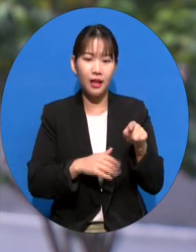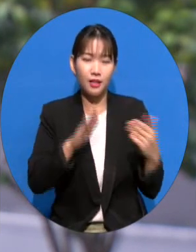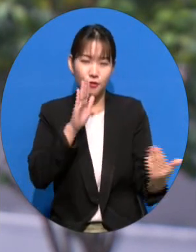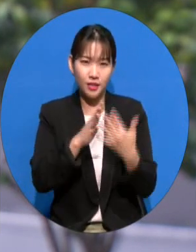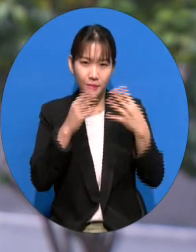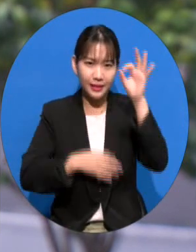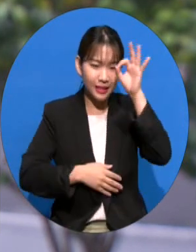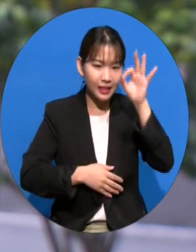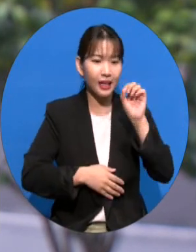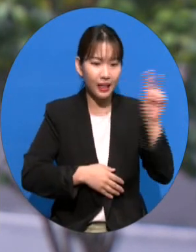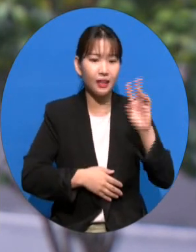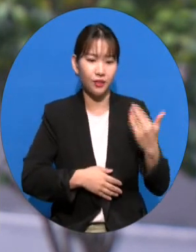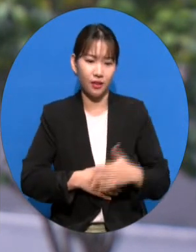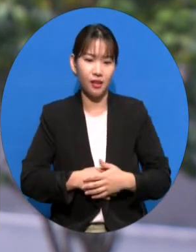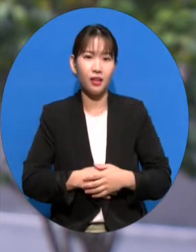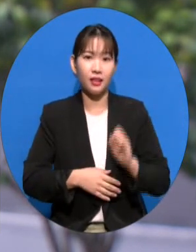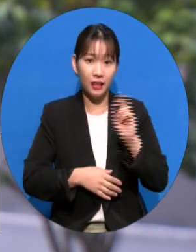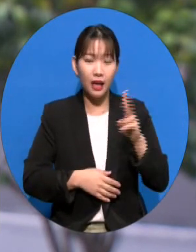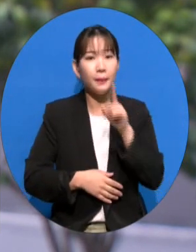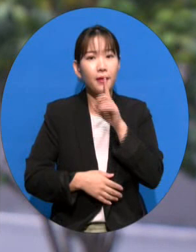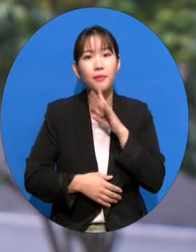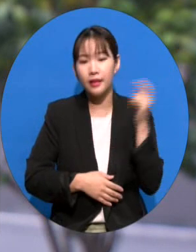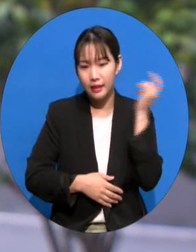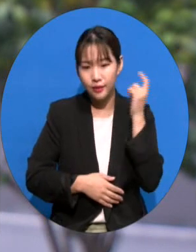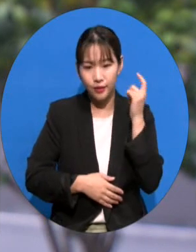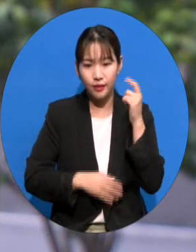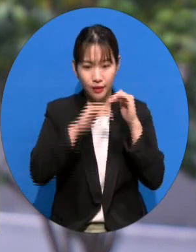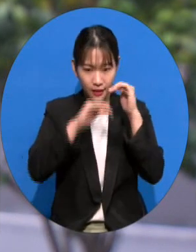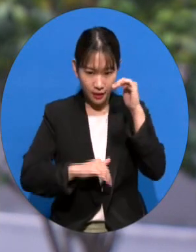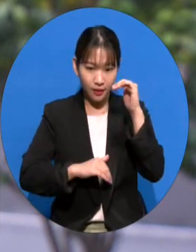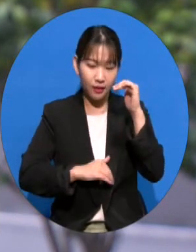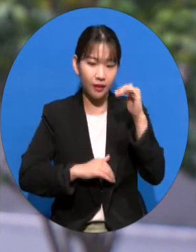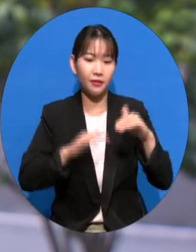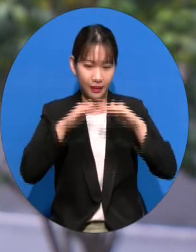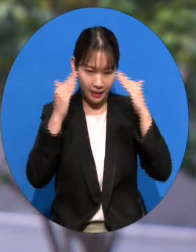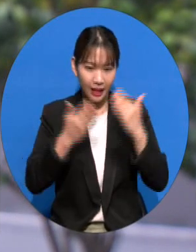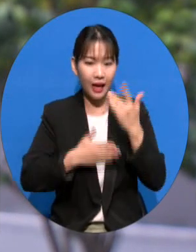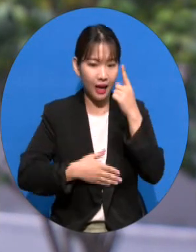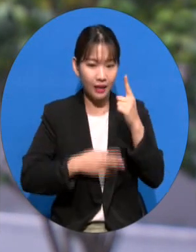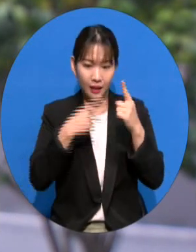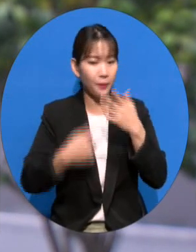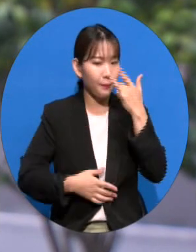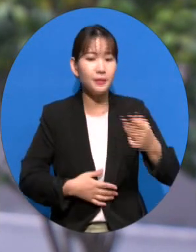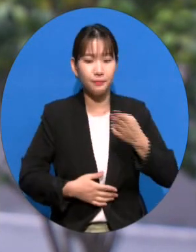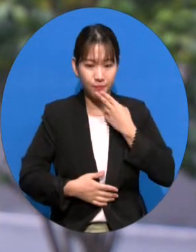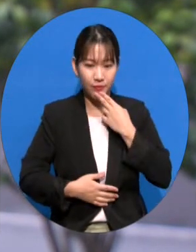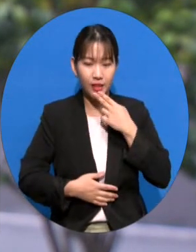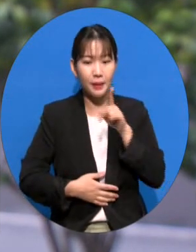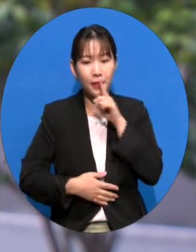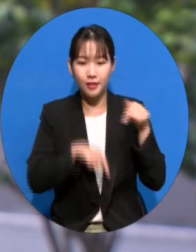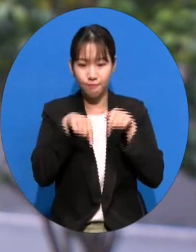최대한 찾아내야 됩니다. 그래서 전문으로 들었던, 말로만 들었던 내용들도 하나도